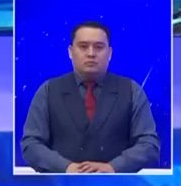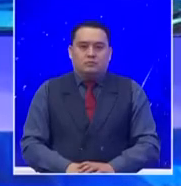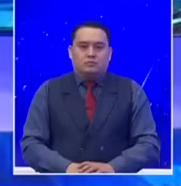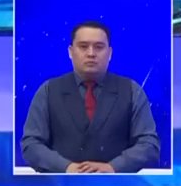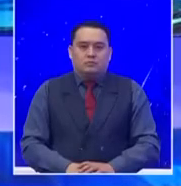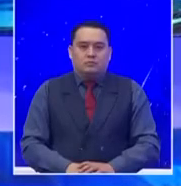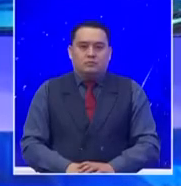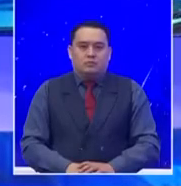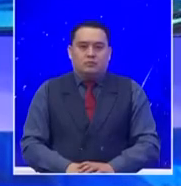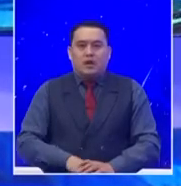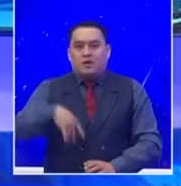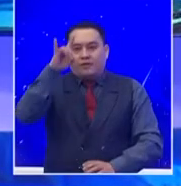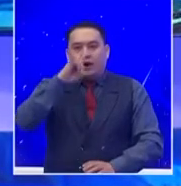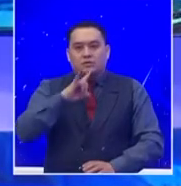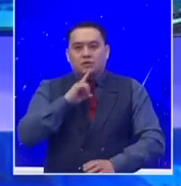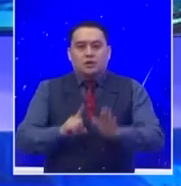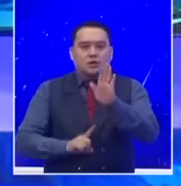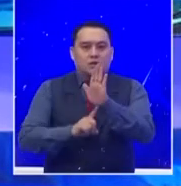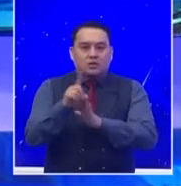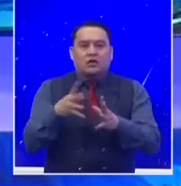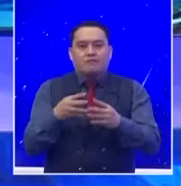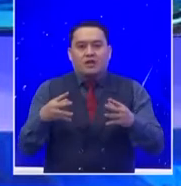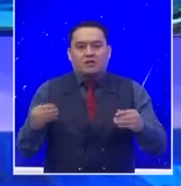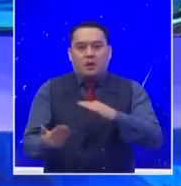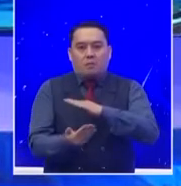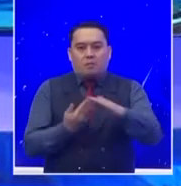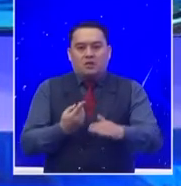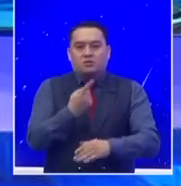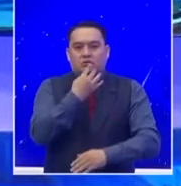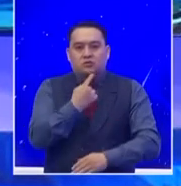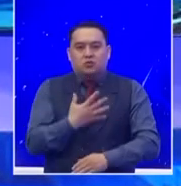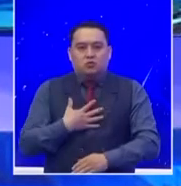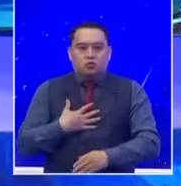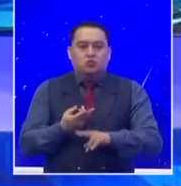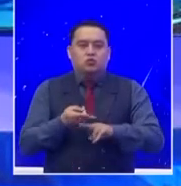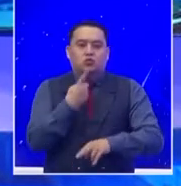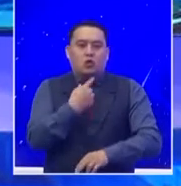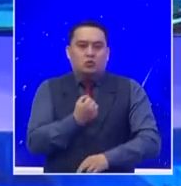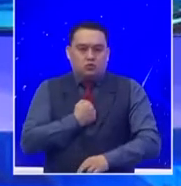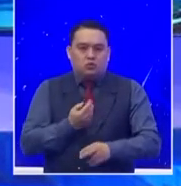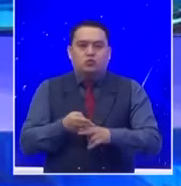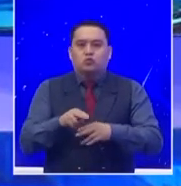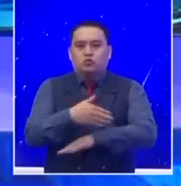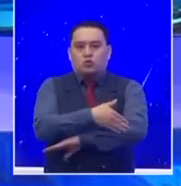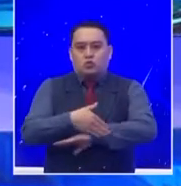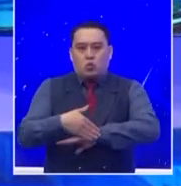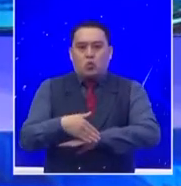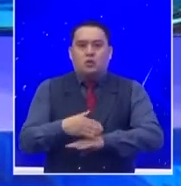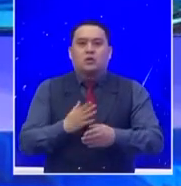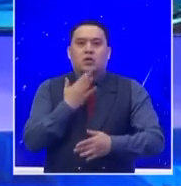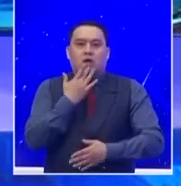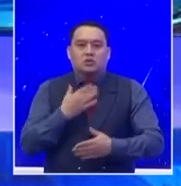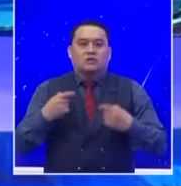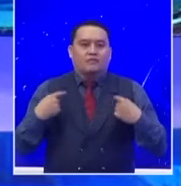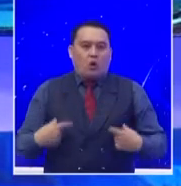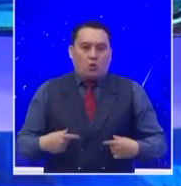Отслужу как надо и вернусь. В Казахстане начался весенний призыв. Срочной службе в рядах вооруженных сил, пограничной службы, флота и национальной